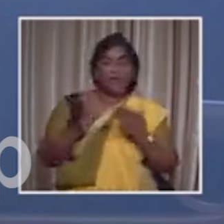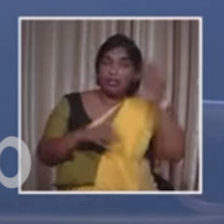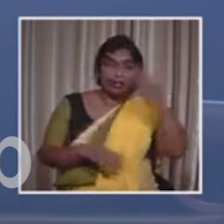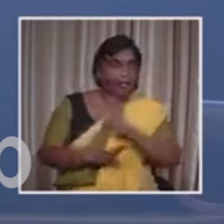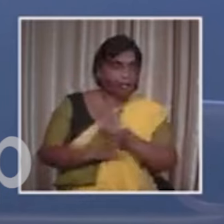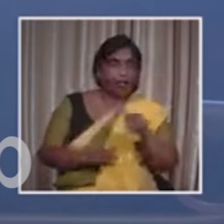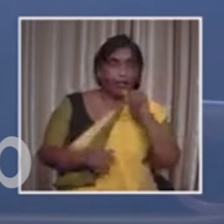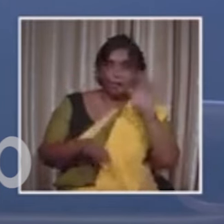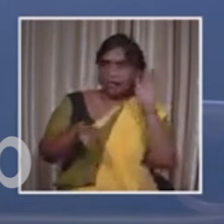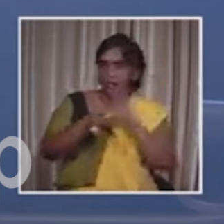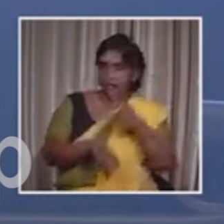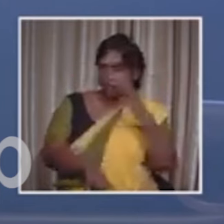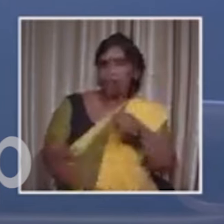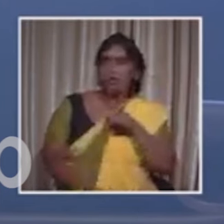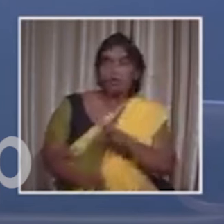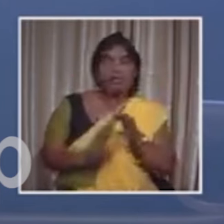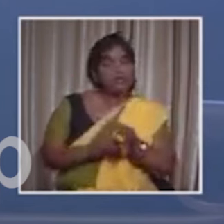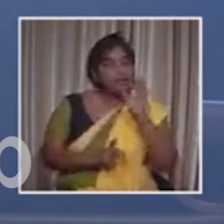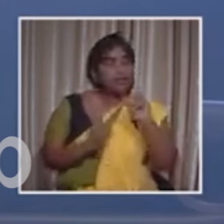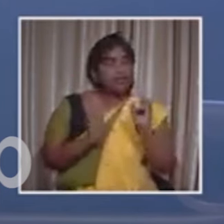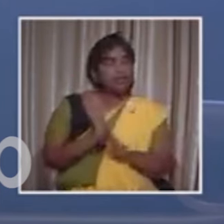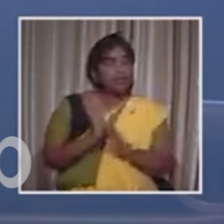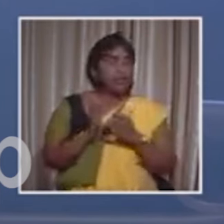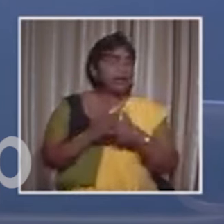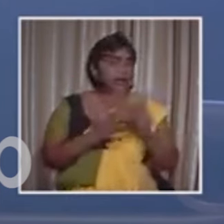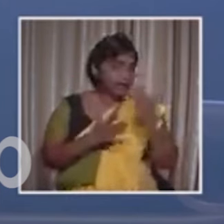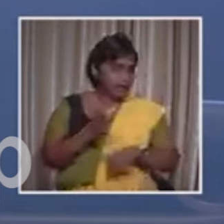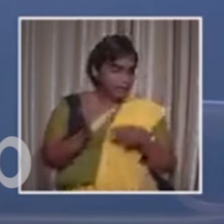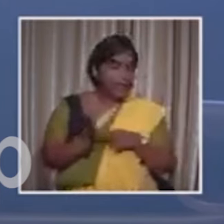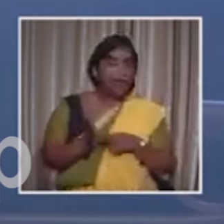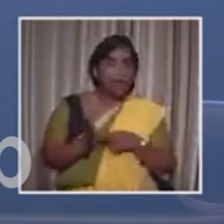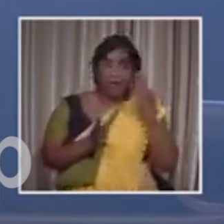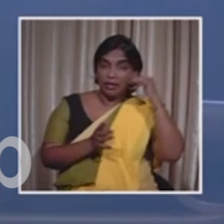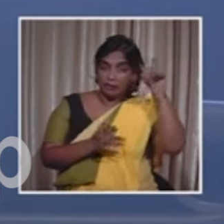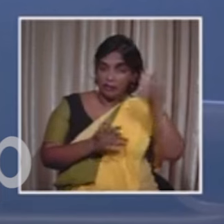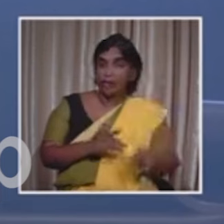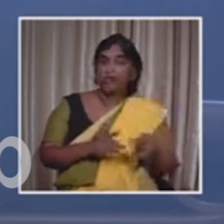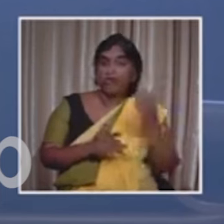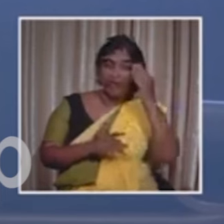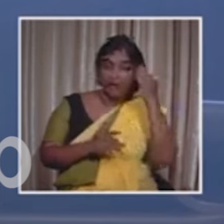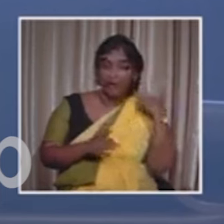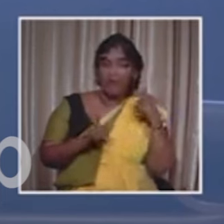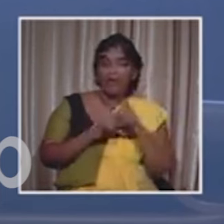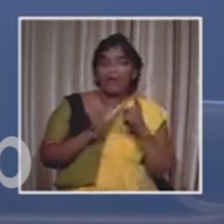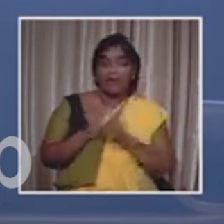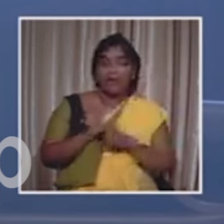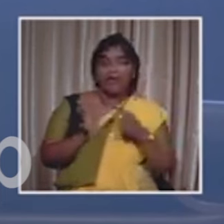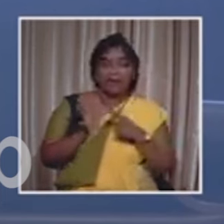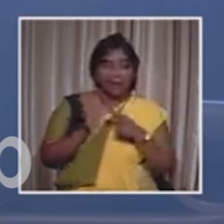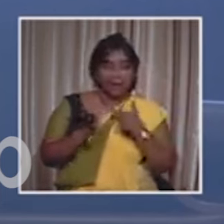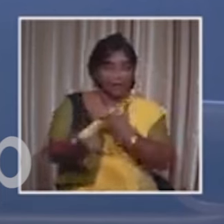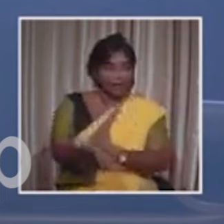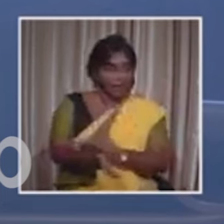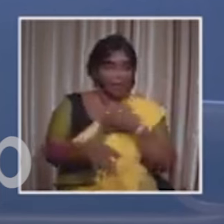එක තාවුරු වෙලා තියෙනවා. ජනාධිපති කොමිෂන් වාර්තාව ඇතුලේ ඔහුගේ එයාගේ මවගේ DNA පරීක්ෂණ මගින් තාවුරු